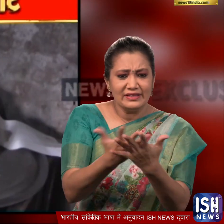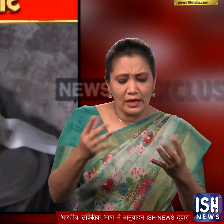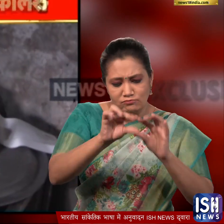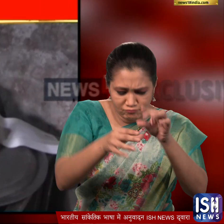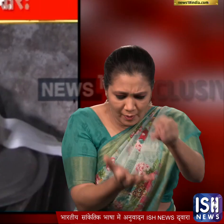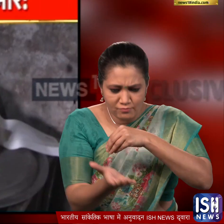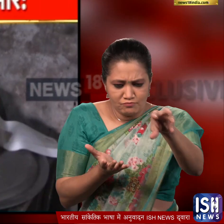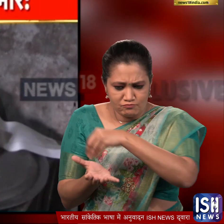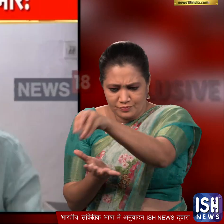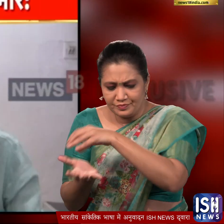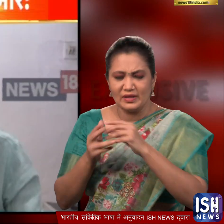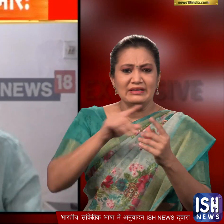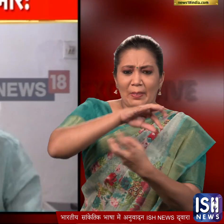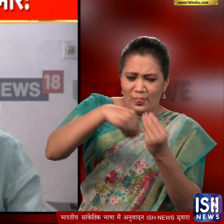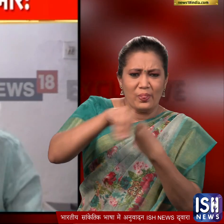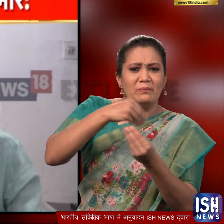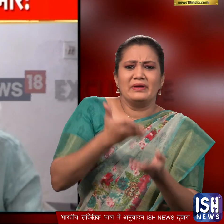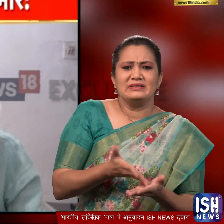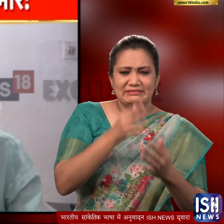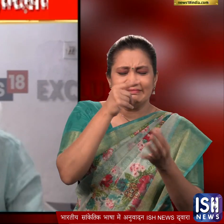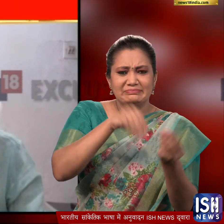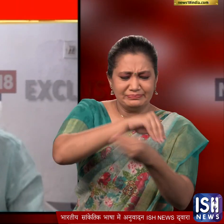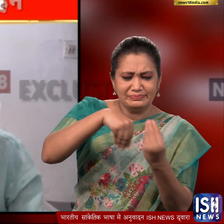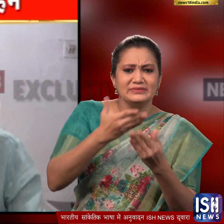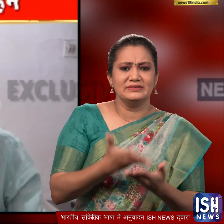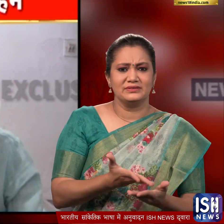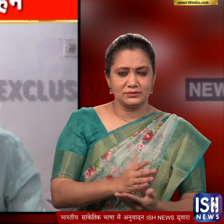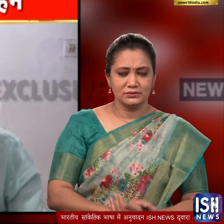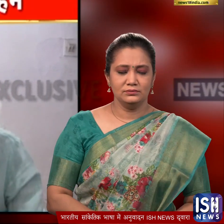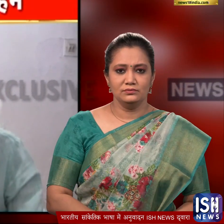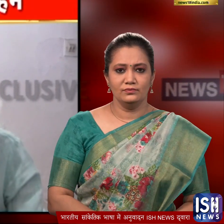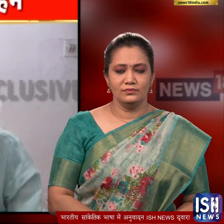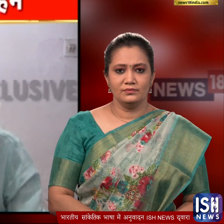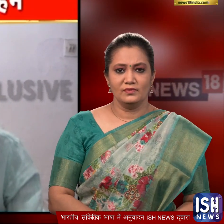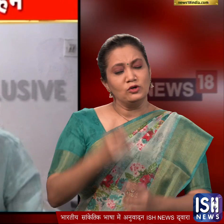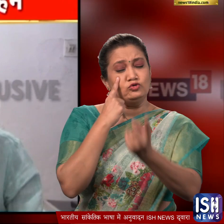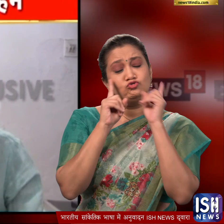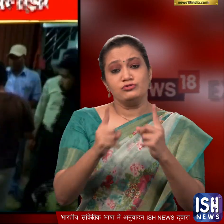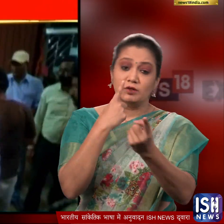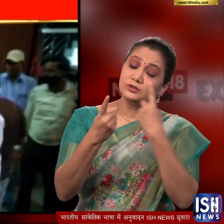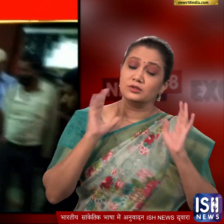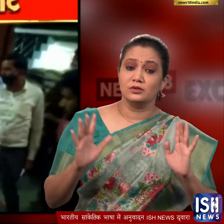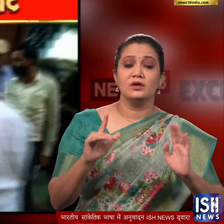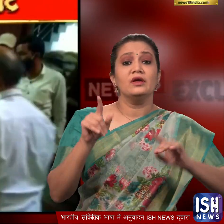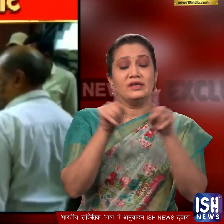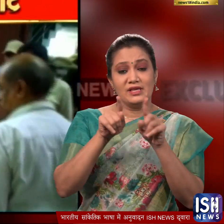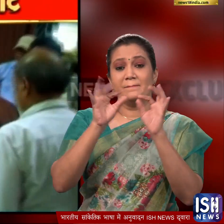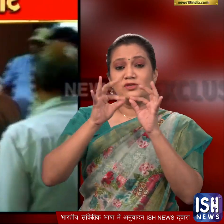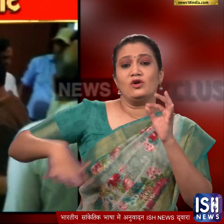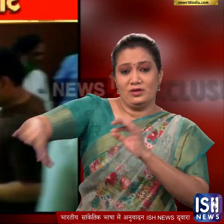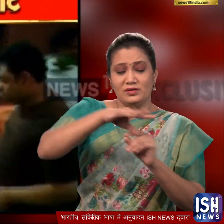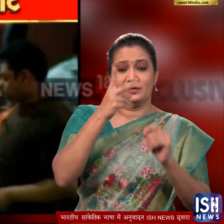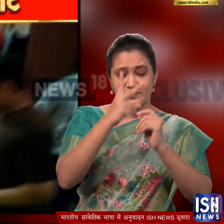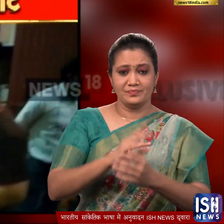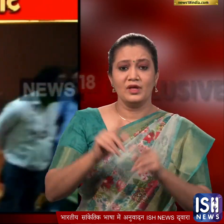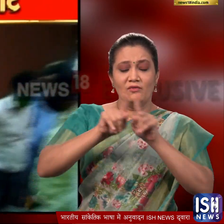रखे सामान के सैंपल भी लिए गए। मिलावटी सामान बेचते हुए पाए जाते हैं, उनके खिलाफ बहुत ही सख्त कार्रवाई की जाएगी। कुछ इसी तरह की तस्वीरें बिजनौर